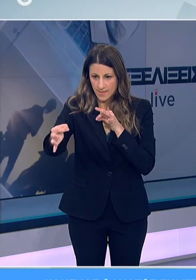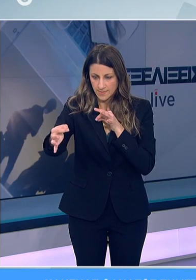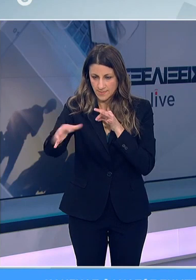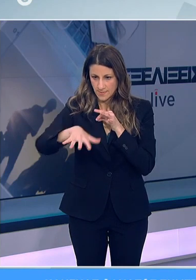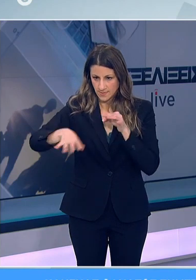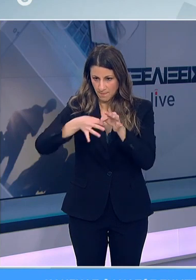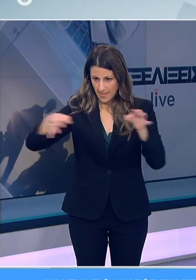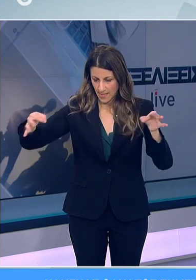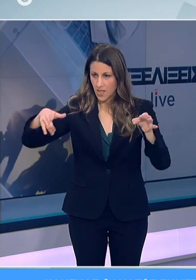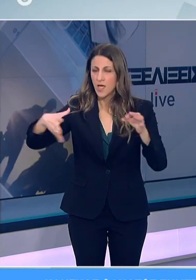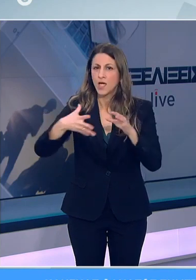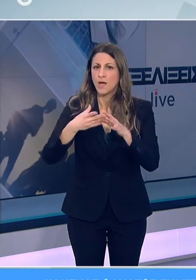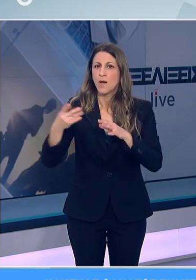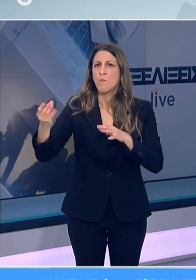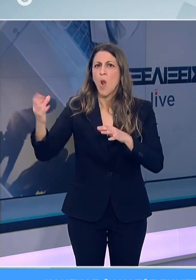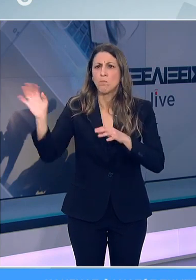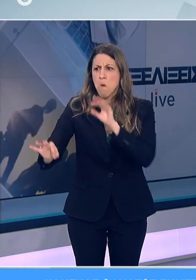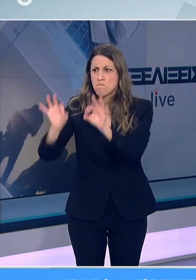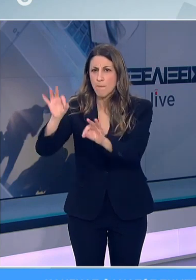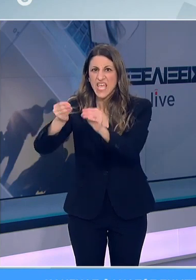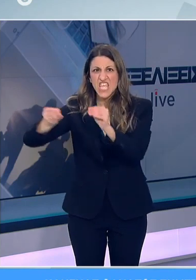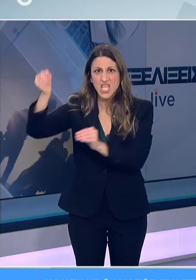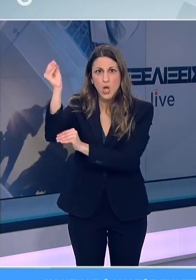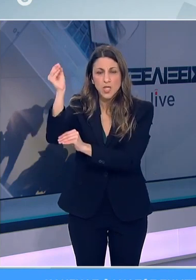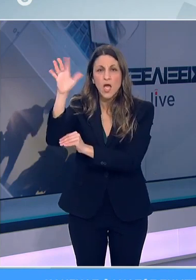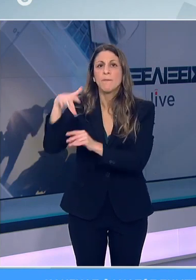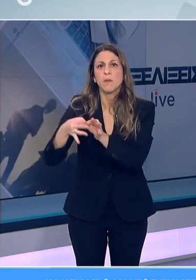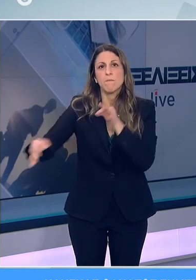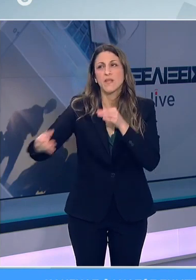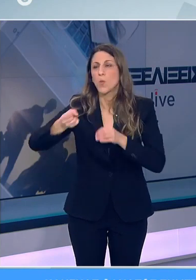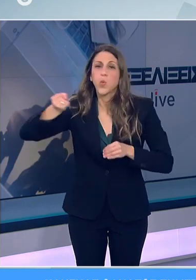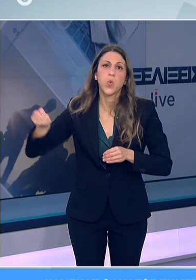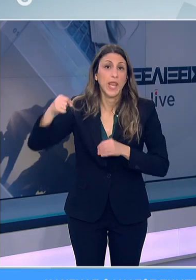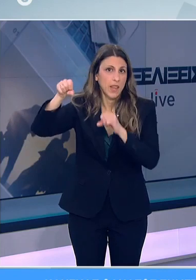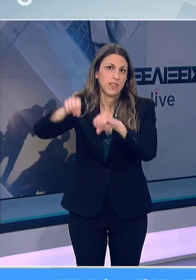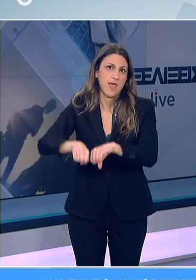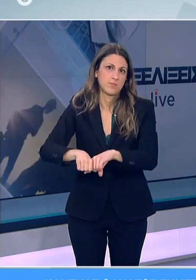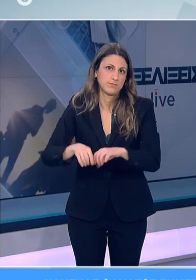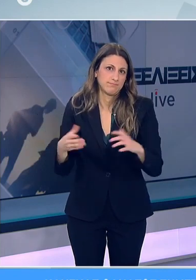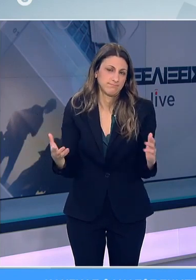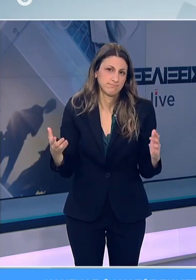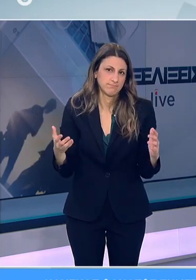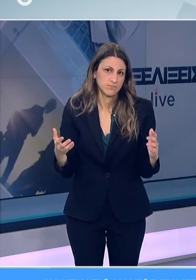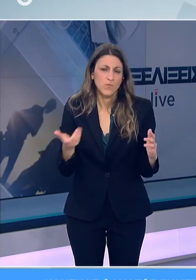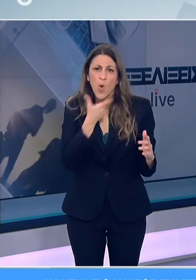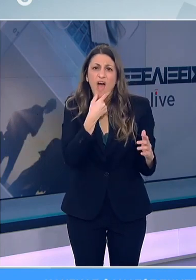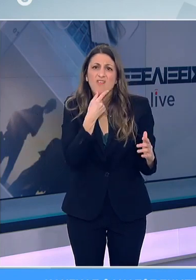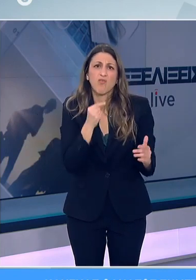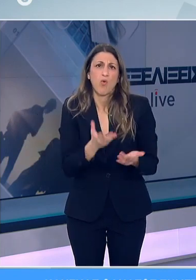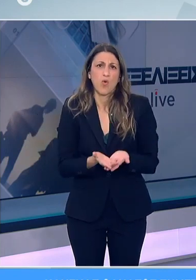περιοχές, ιδιαίτερα αν έχεις μαζικές εισαγωγές κρουσμάτων ή μαζικές επιδημίες, οι οποίες αφορούν όμως και την κοινότητα. Είναι πάρα πολύ